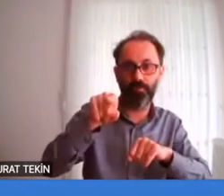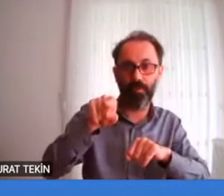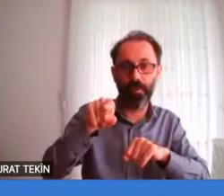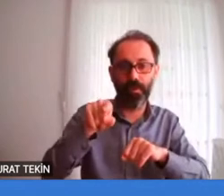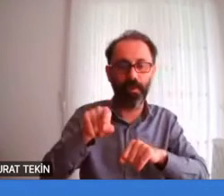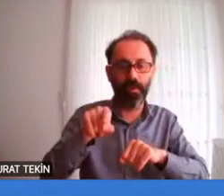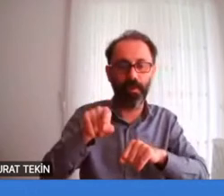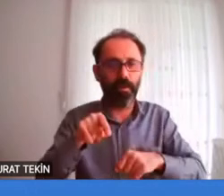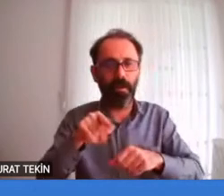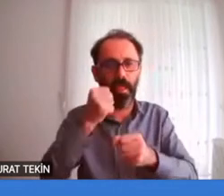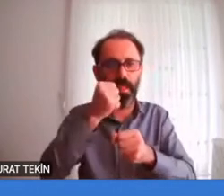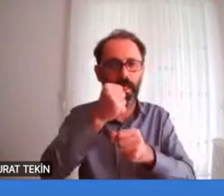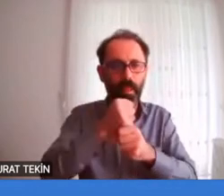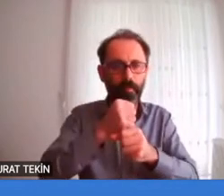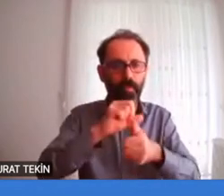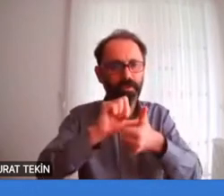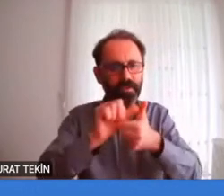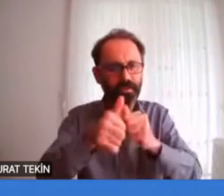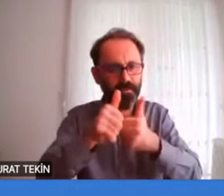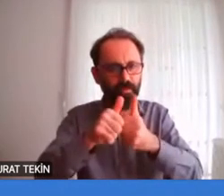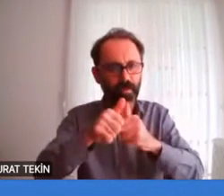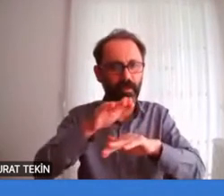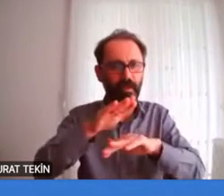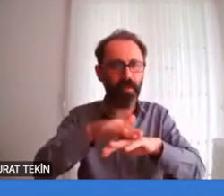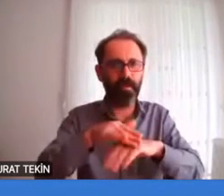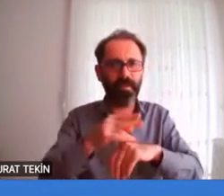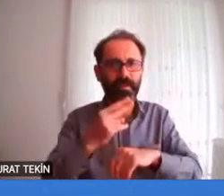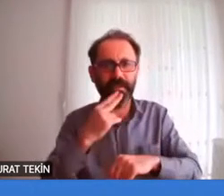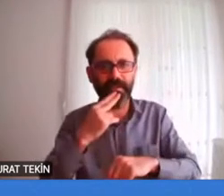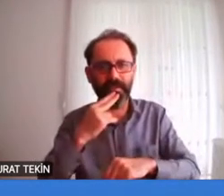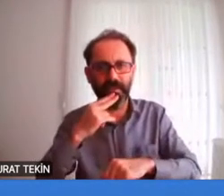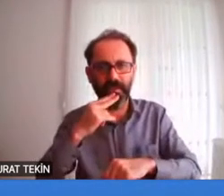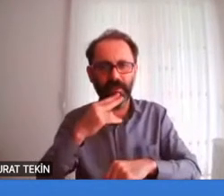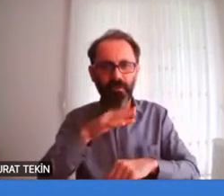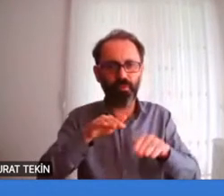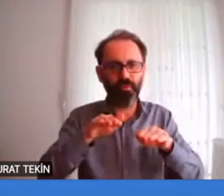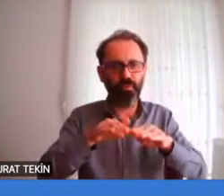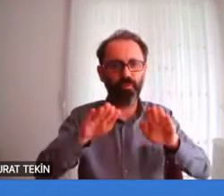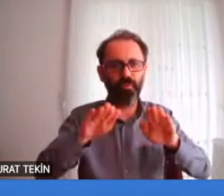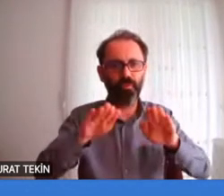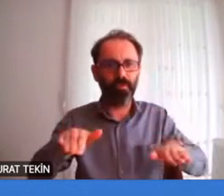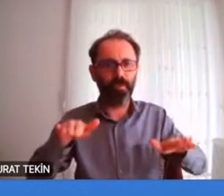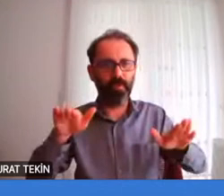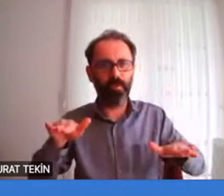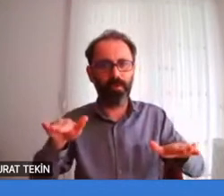başlıyor. Hı hı. Ve bunlar yani buraya gerçekten kolay gelmiyor.